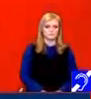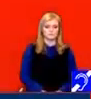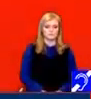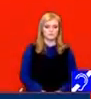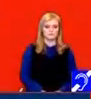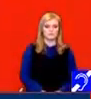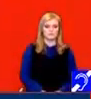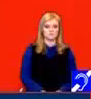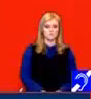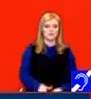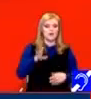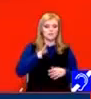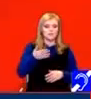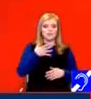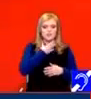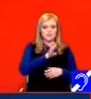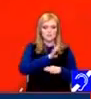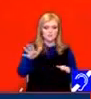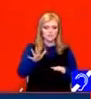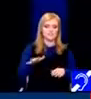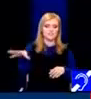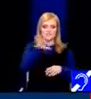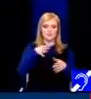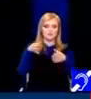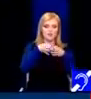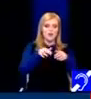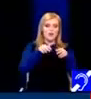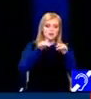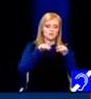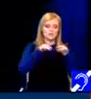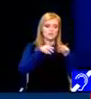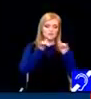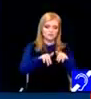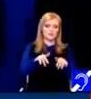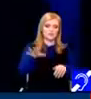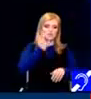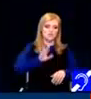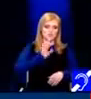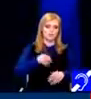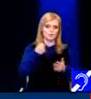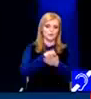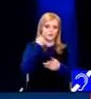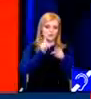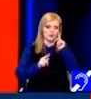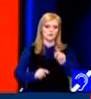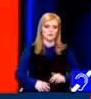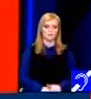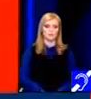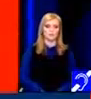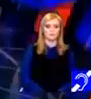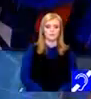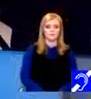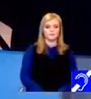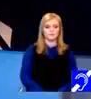это безобразие коллективной травли одного кандидата. Это безобразие доведения женщины до слез.